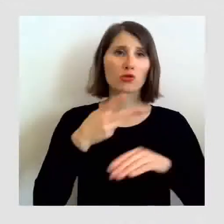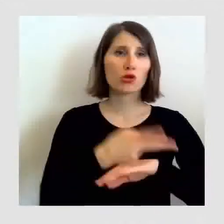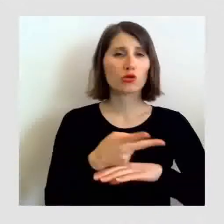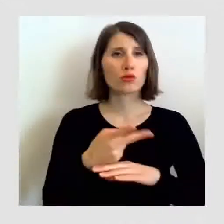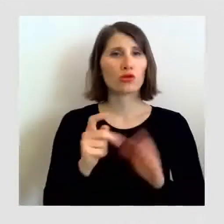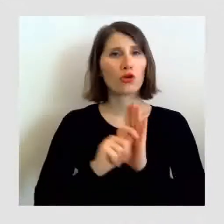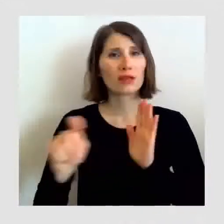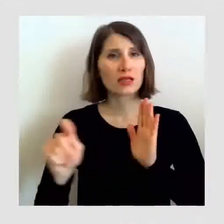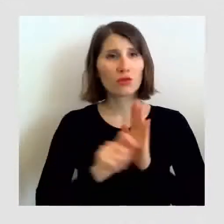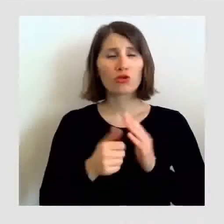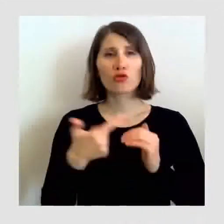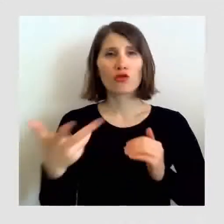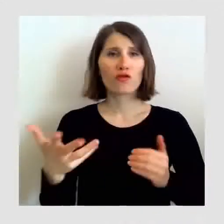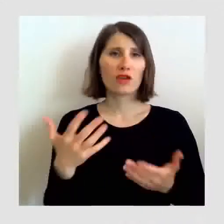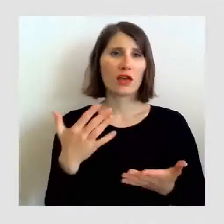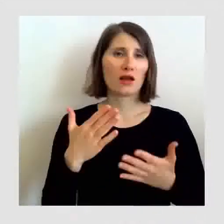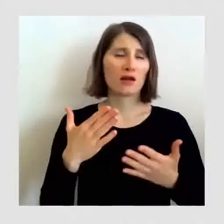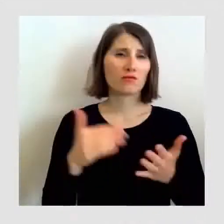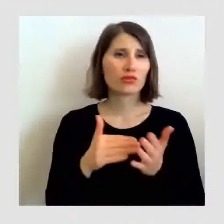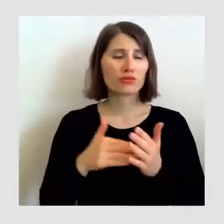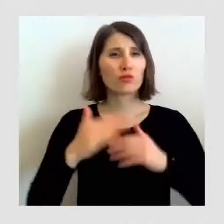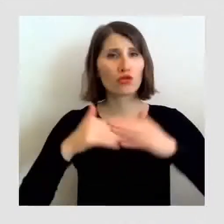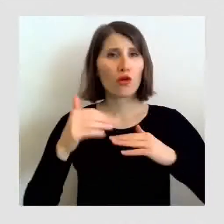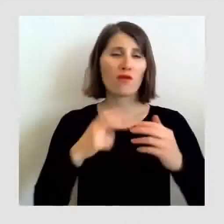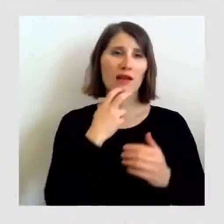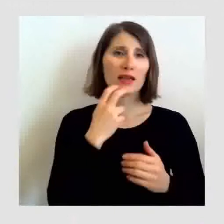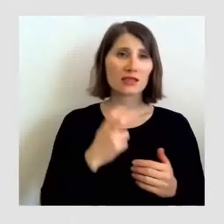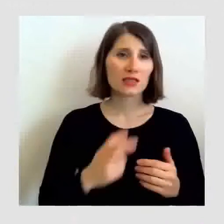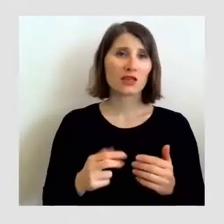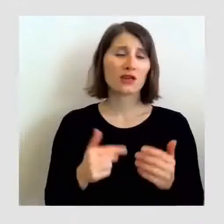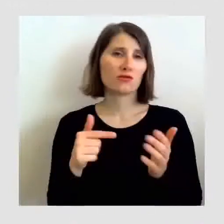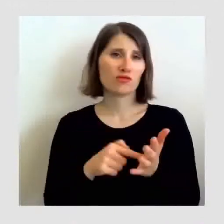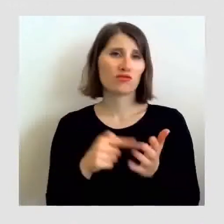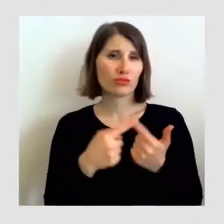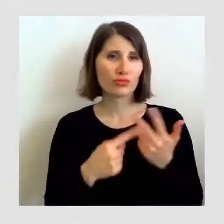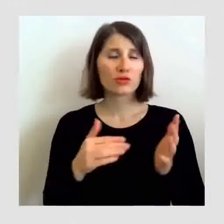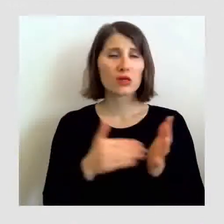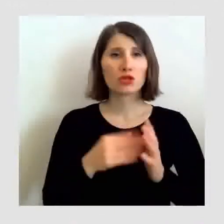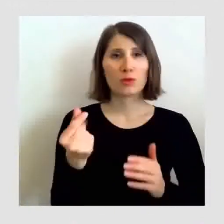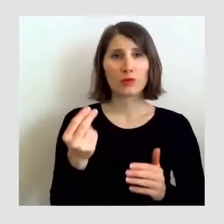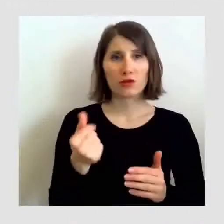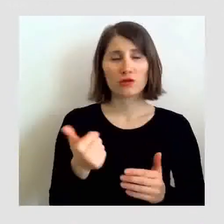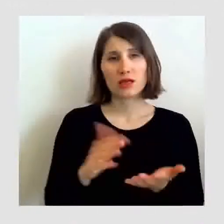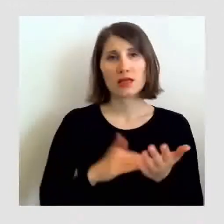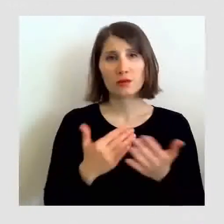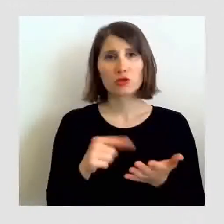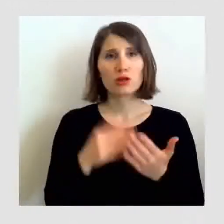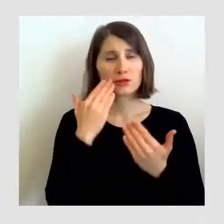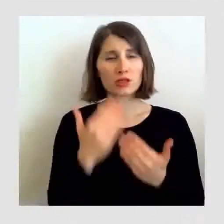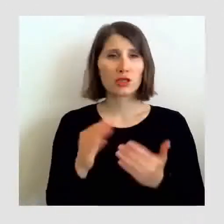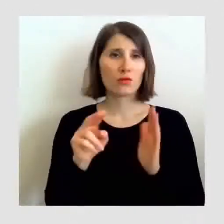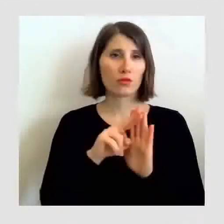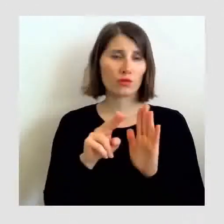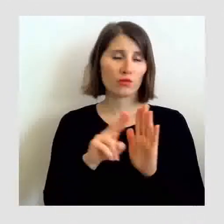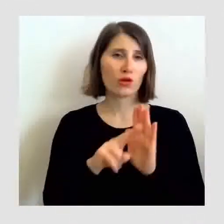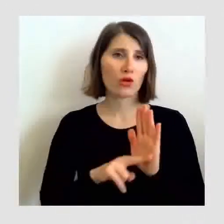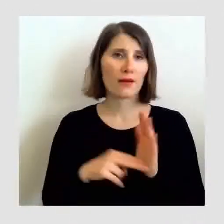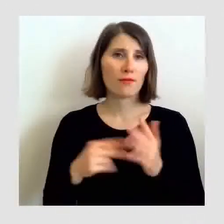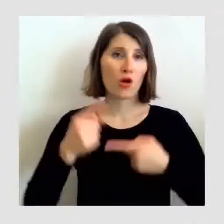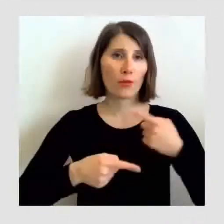transportowej. Wiele inwestycji wymaga także w zakresie efektywności energetycznej. Na to wszystko są potrzebne środki, m.in. z regionalnego programu operacyjnego, dlatego apelujemy o zwiększenie alokacji dla